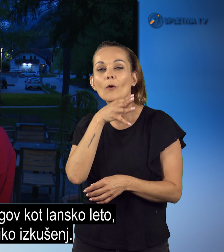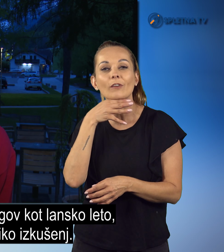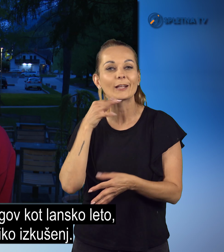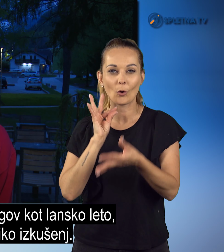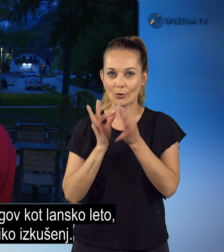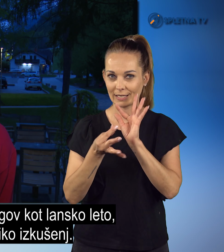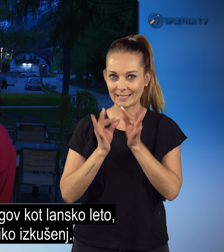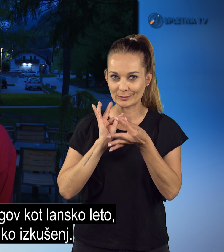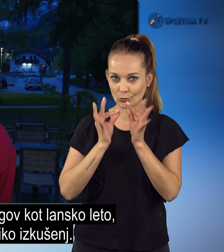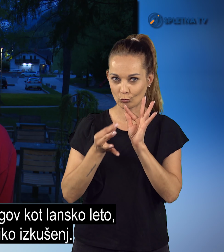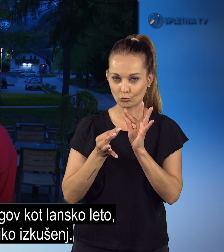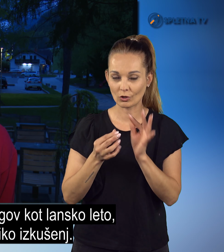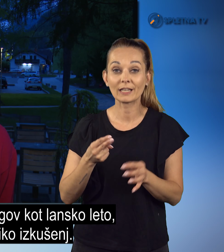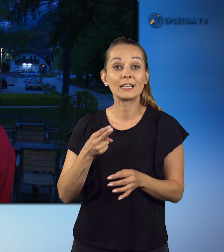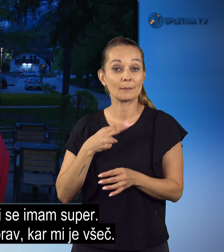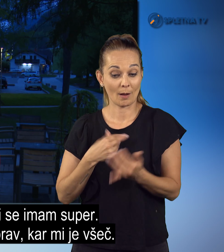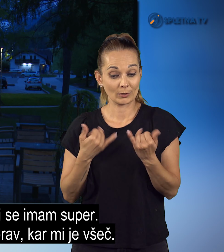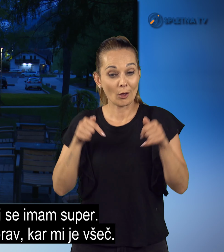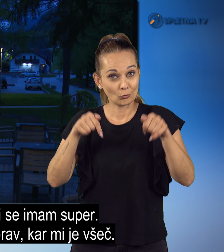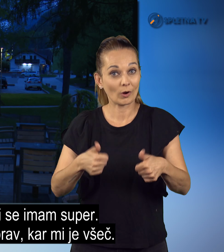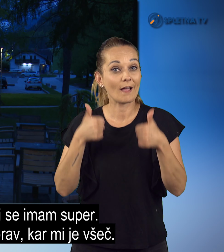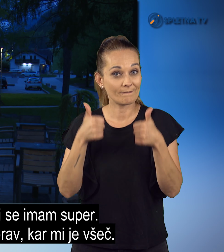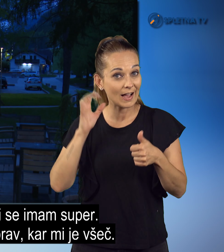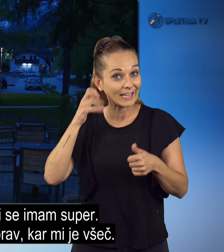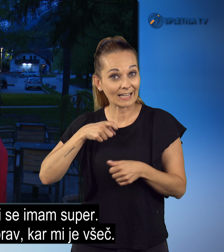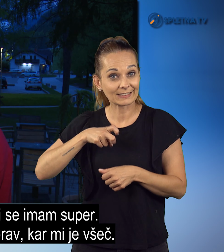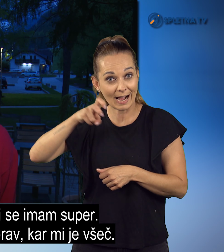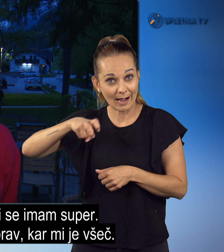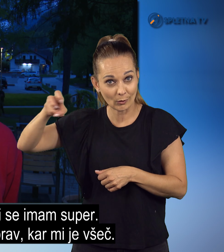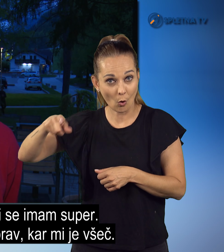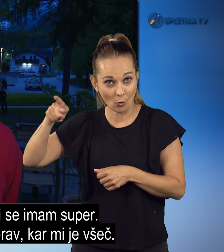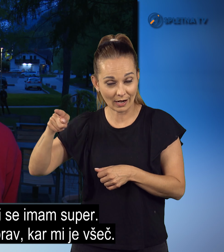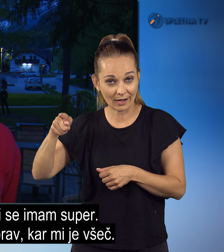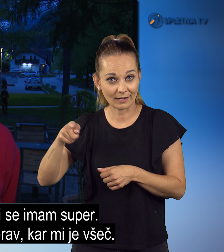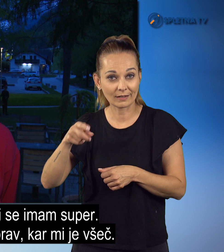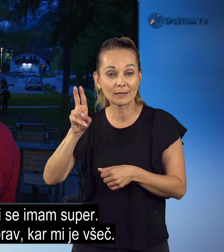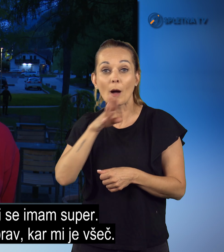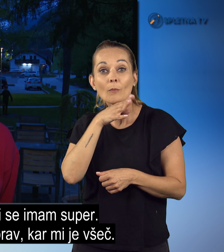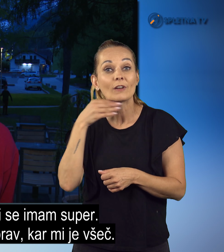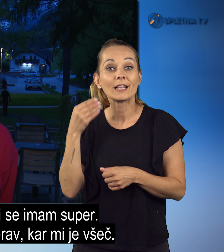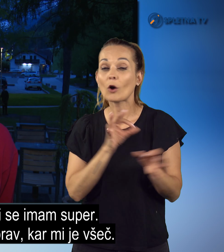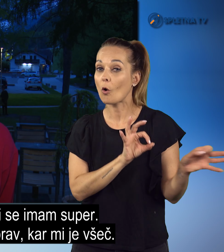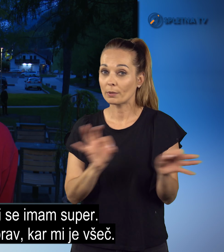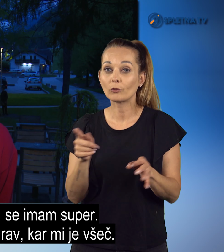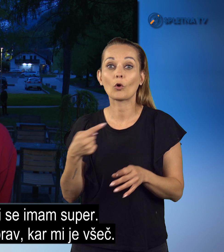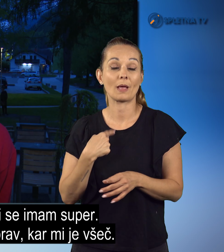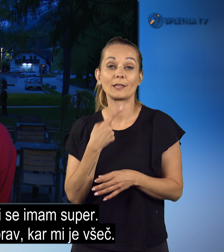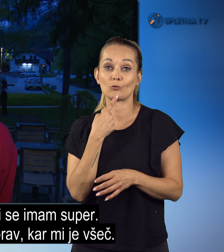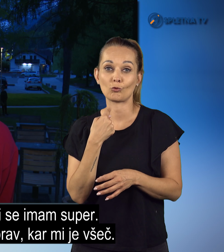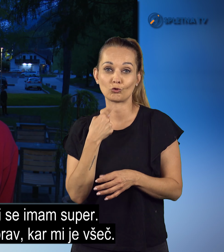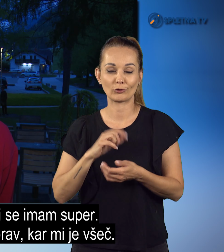izkušenj, imamo se tukaj fajn v Kranjski Gori, imamo veliko priprav, to mi je bilo